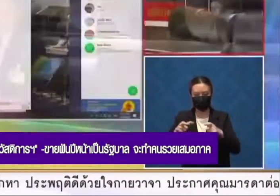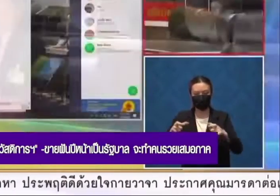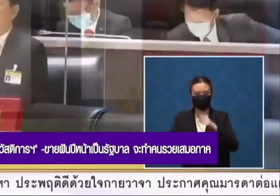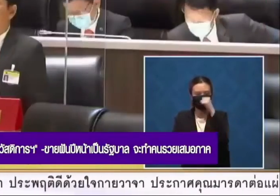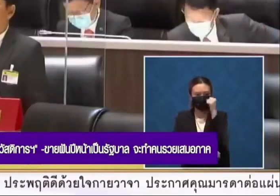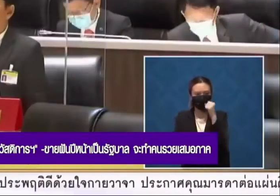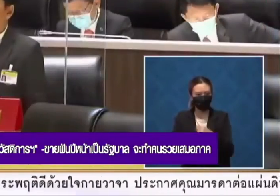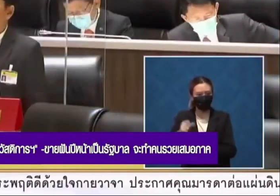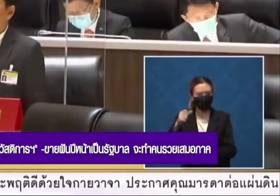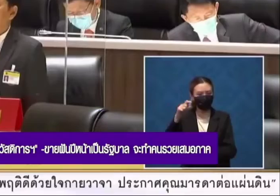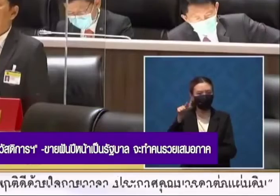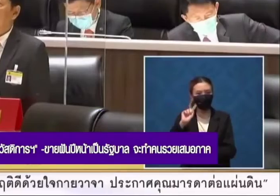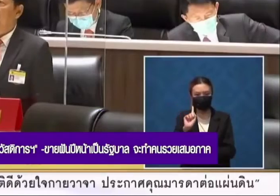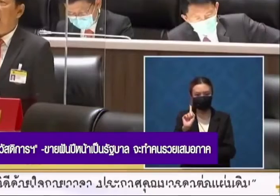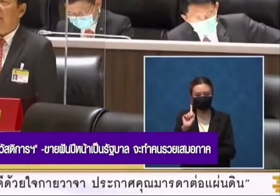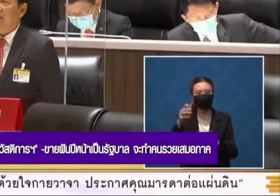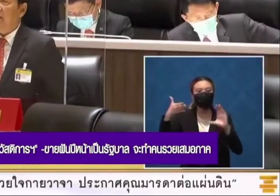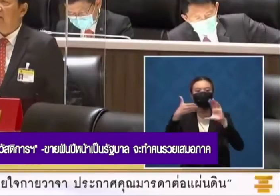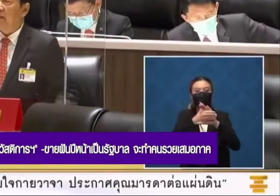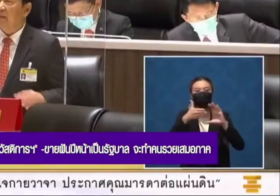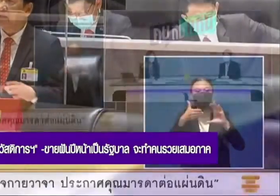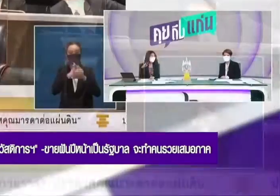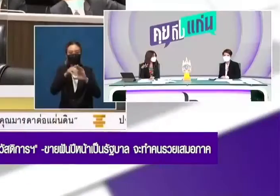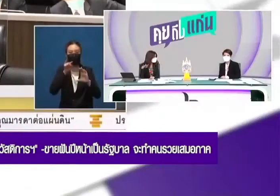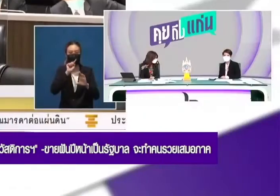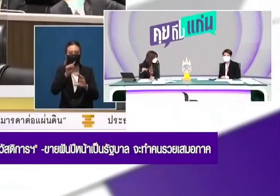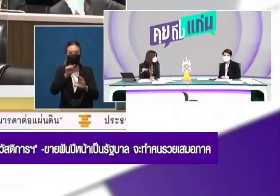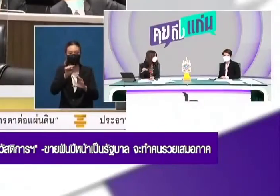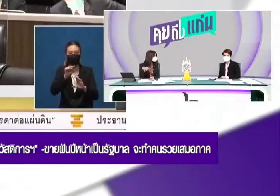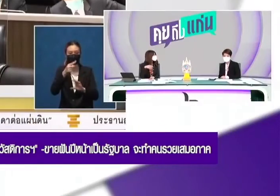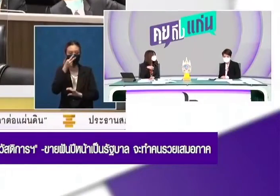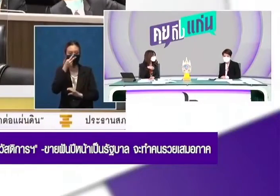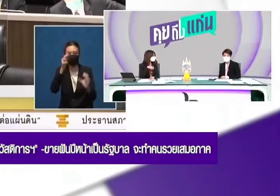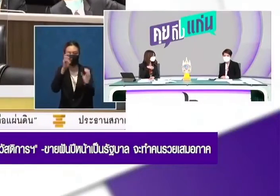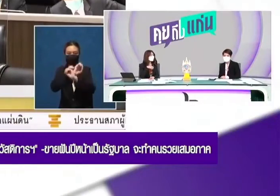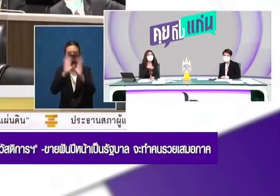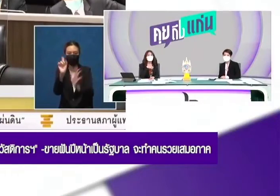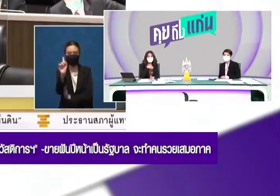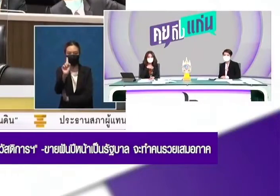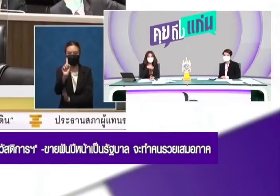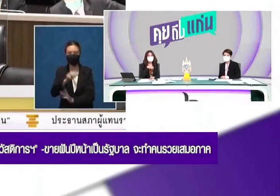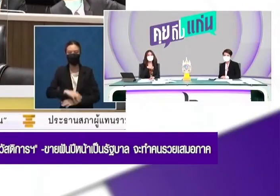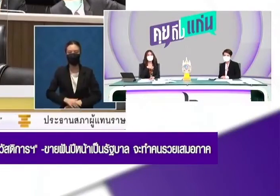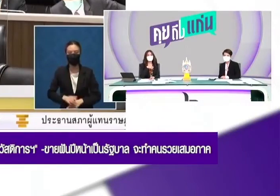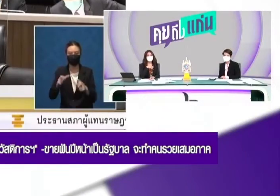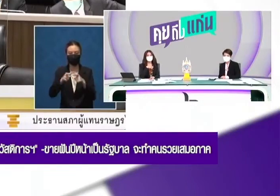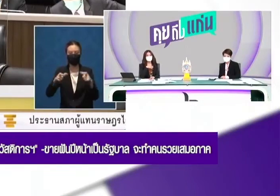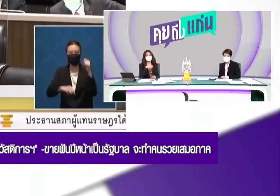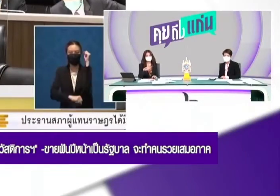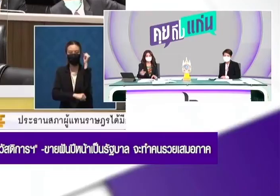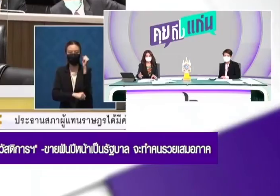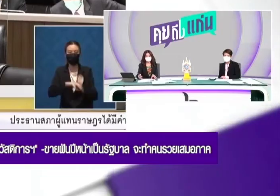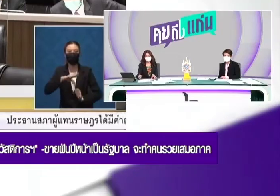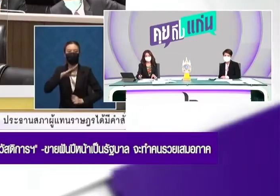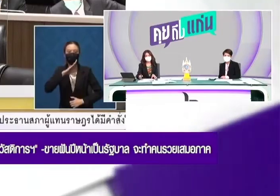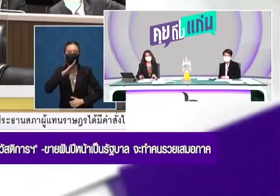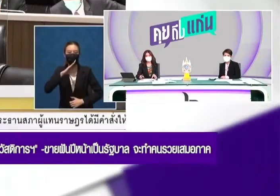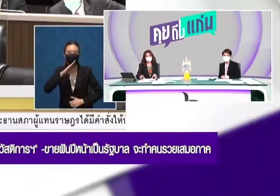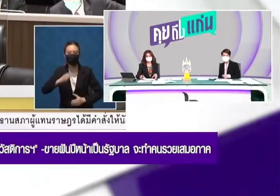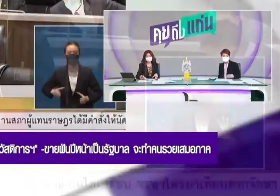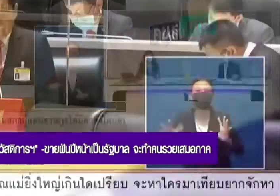คือจะรวยกันทั่วหน้าคนจนเนี่ยจะรวยกันแบบเสมอภาคเขาใช้คำนี้เดี๋ยวไปฟังการอภิปรายค่